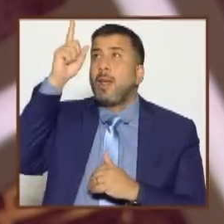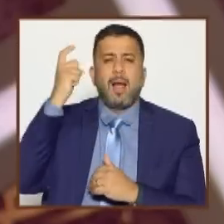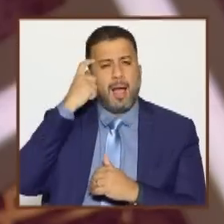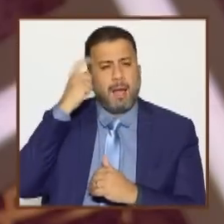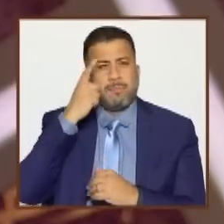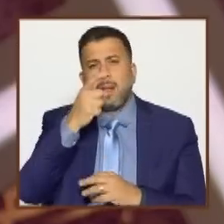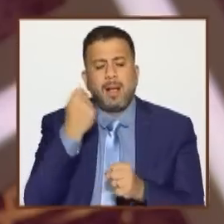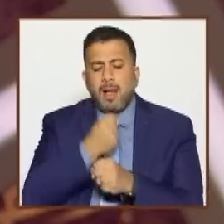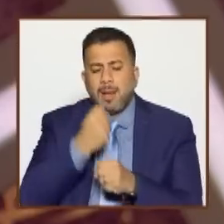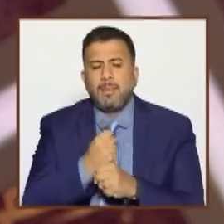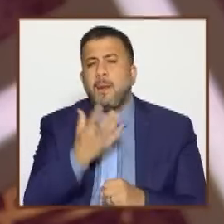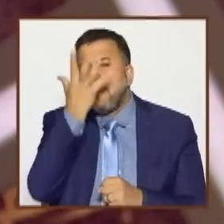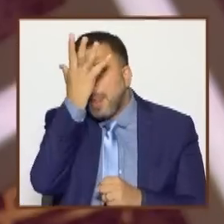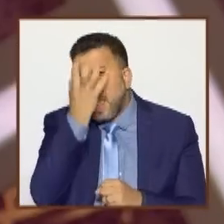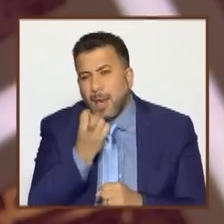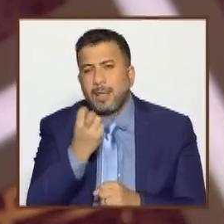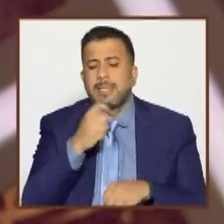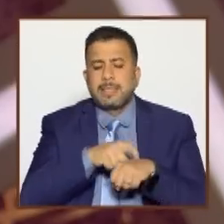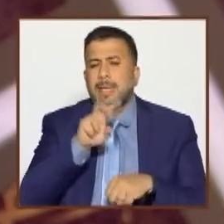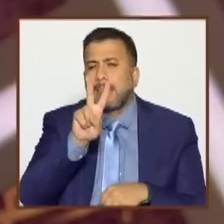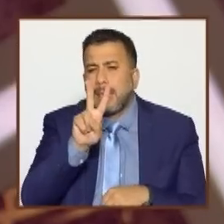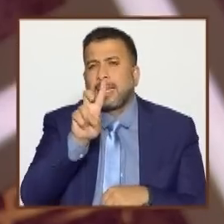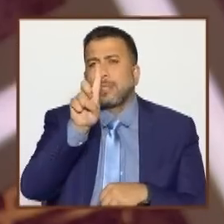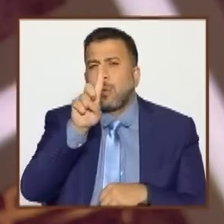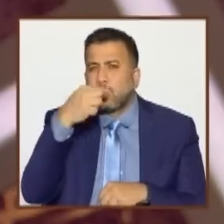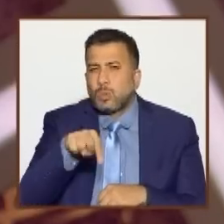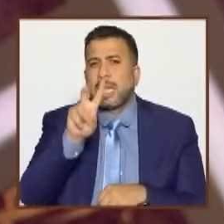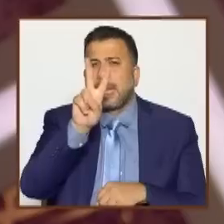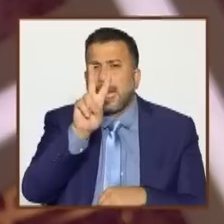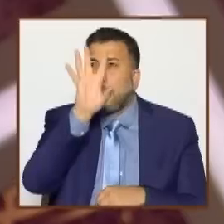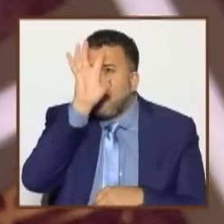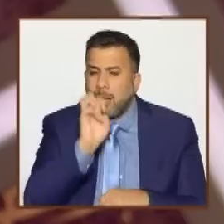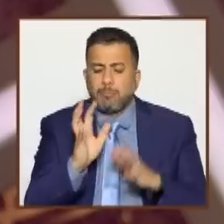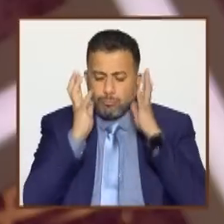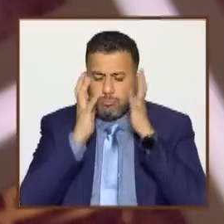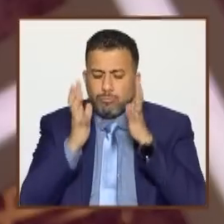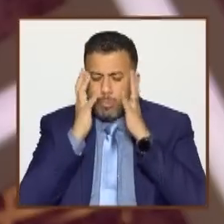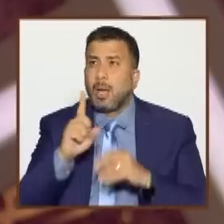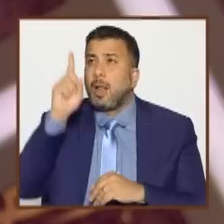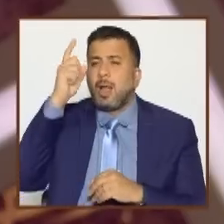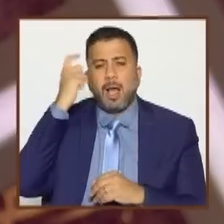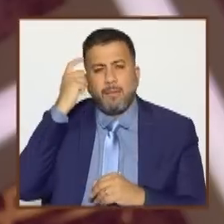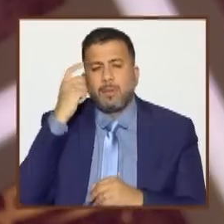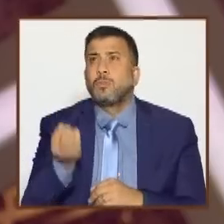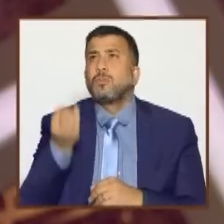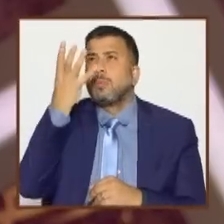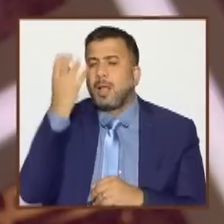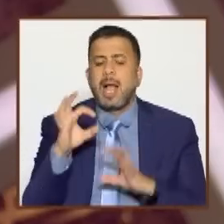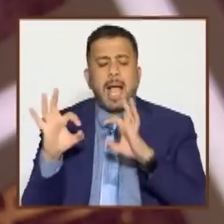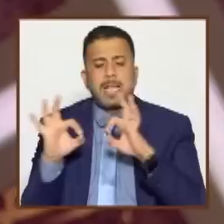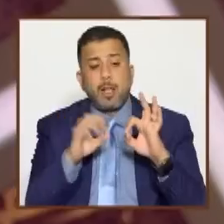أنك تقوم أدنى من ثلثي الليل ونصفه وثلثه وطائفة من الذين معك، والله يقدر الليل والنهار،